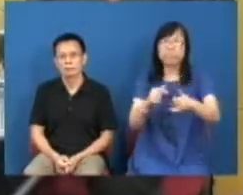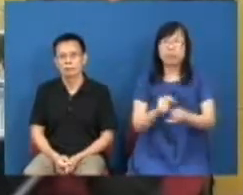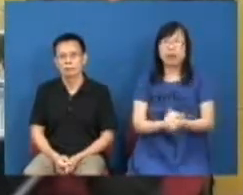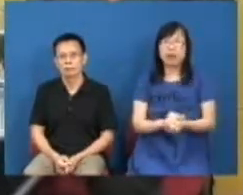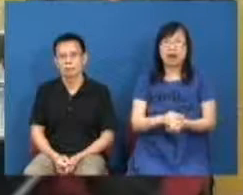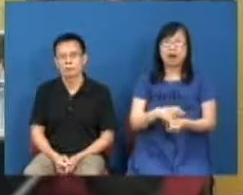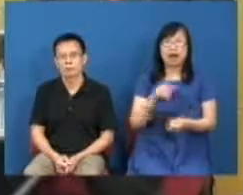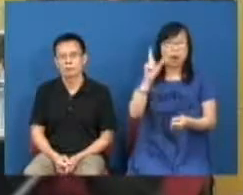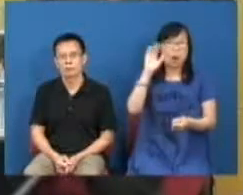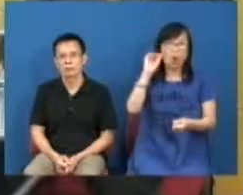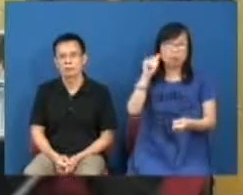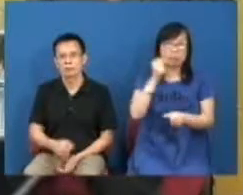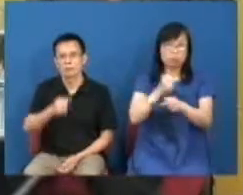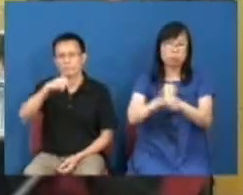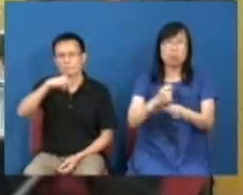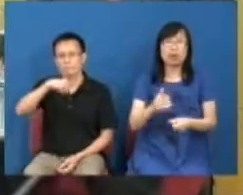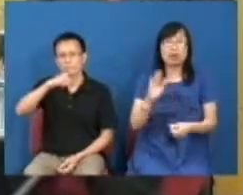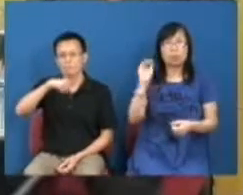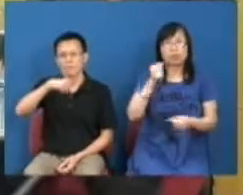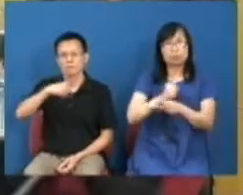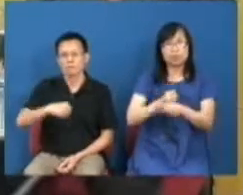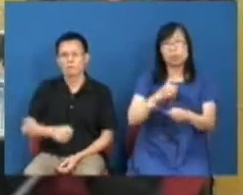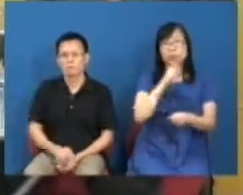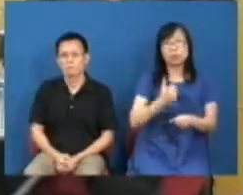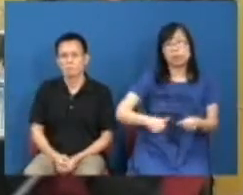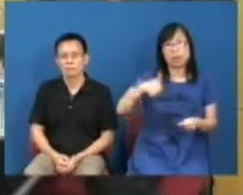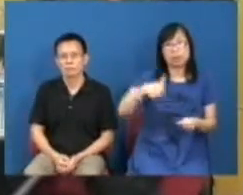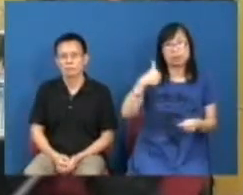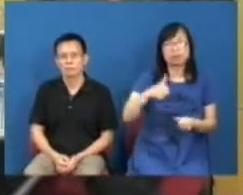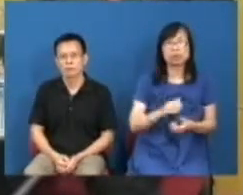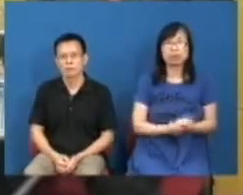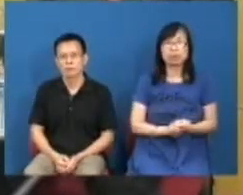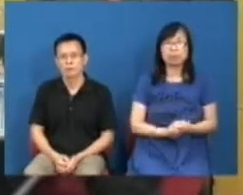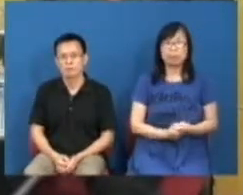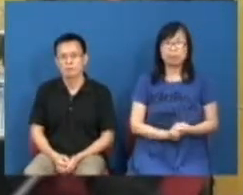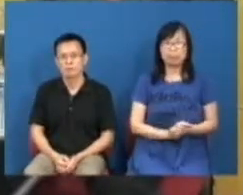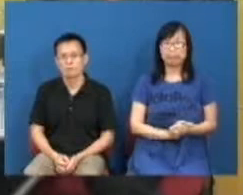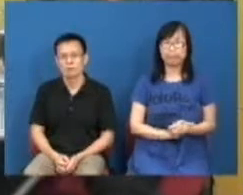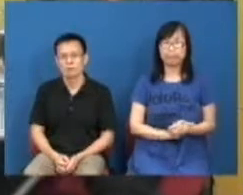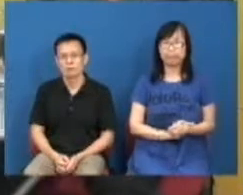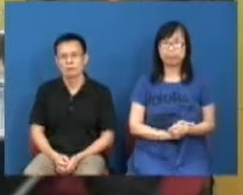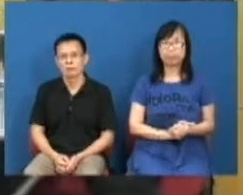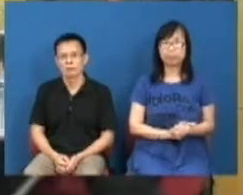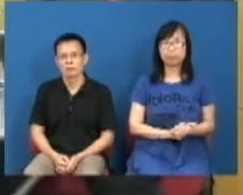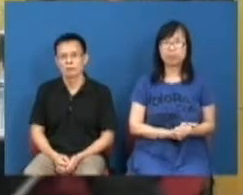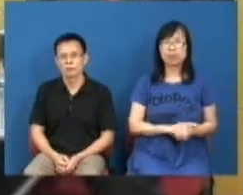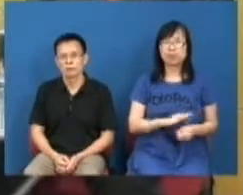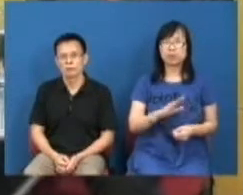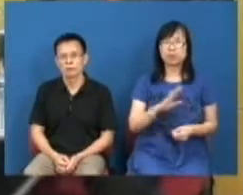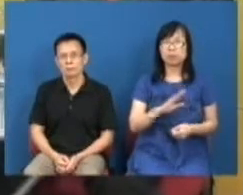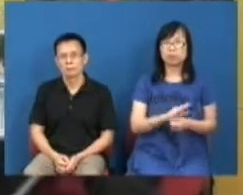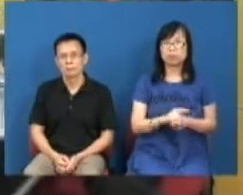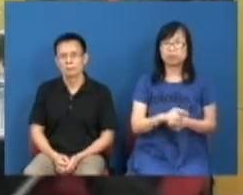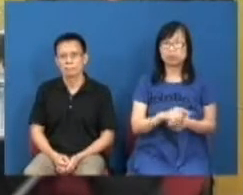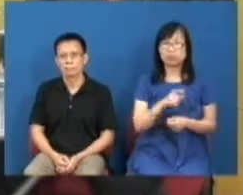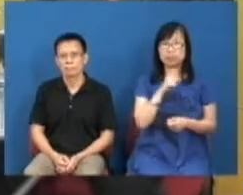打得㗎，打得㗎。咁如果唔係有勝算，如果唔係一定係即係唔會即係有